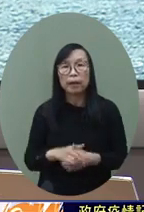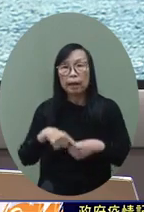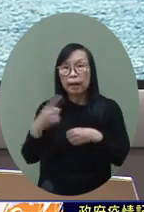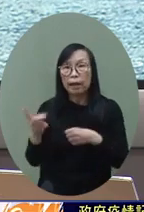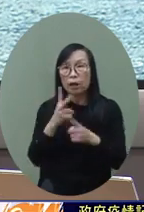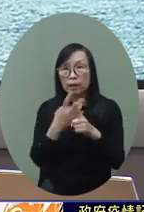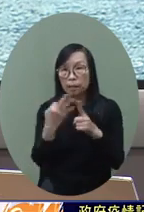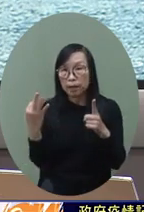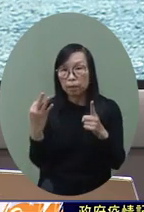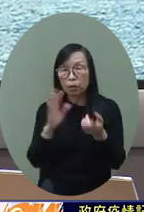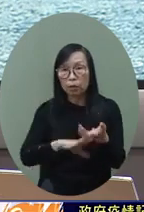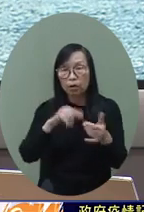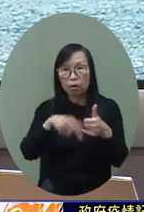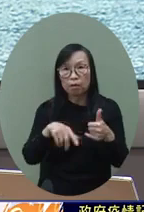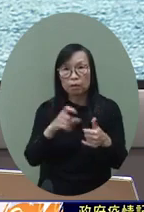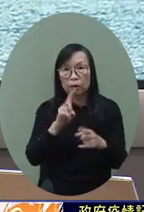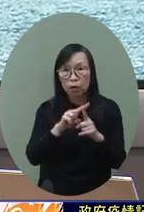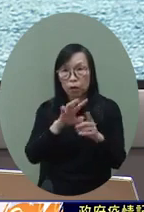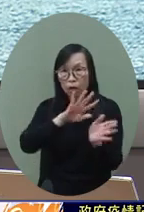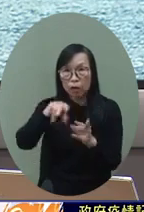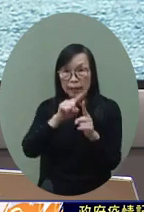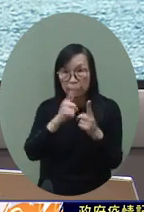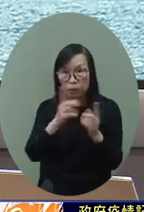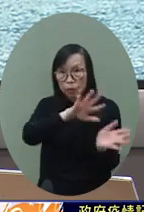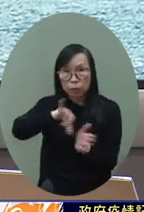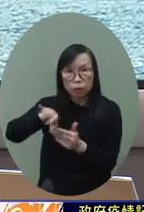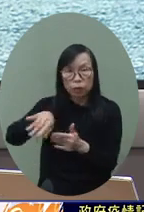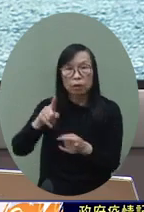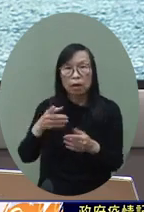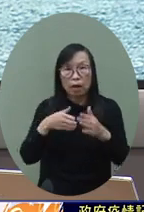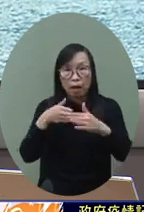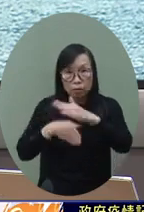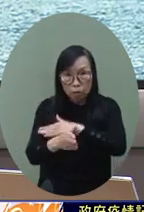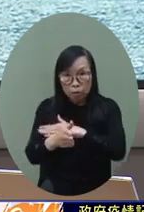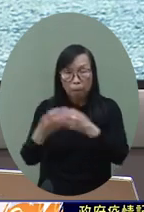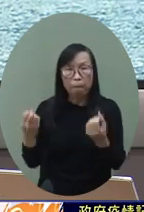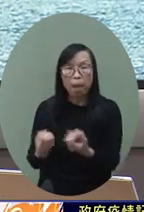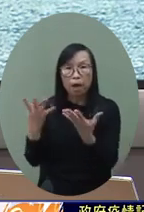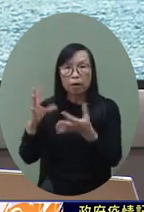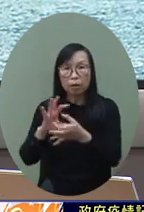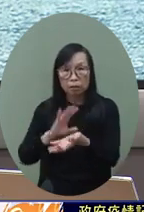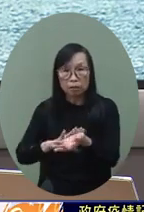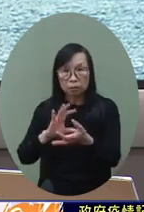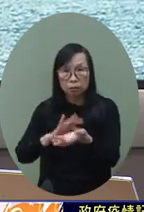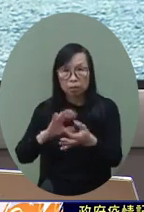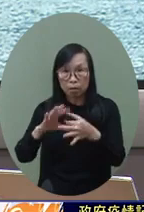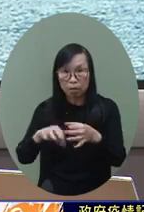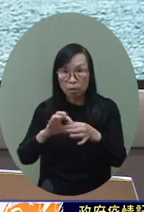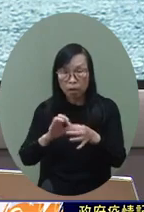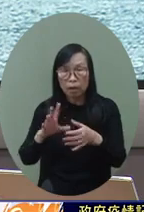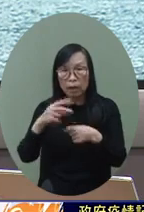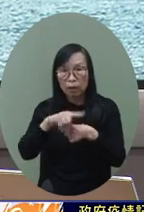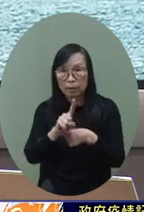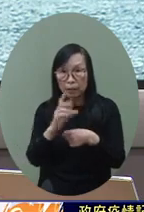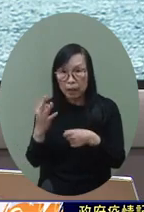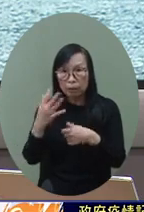嗰13宗個案咧，即係除咗嗰11宗同個隧道爆發相關嘅個案咧，咁另外有13宗